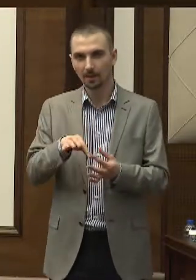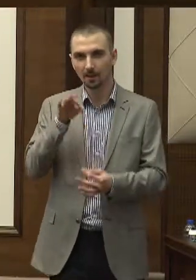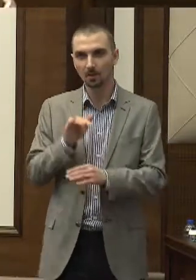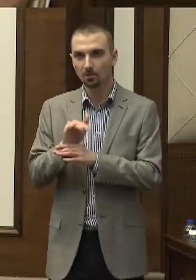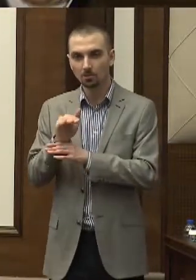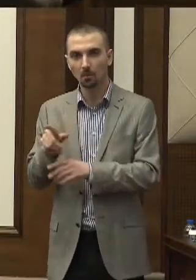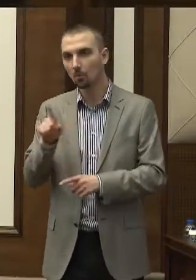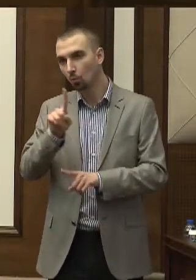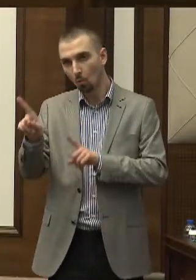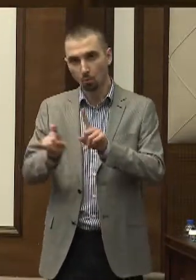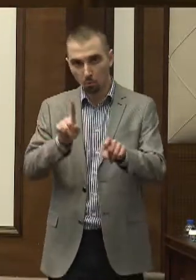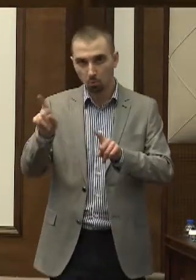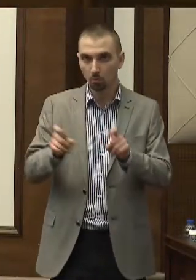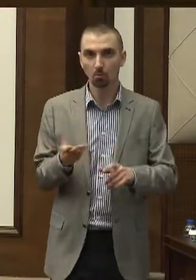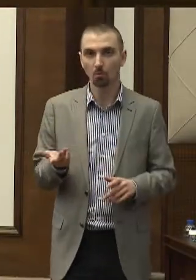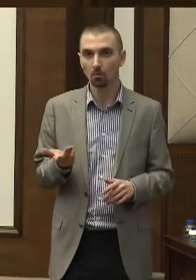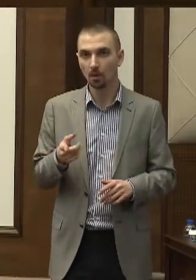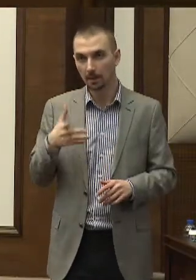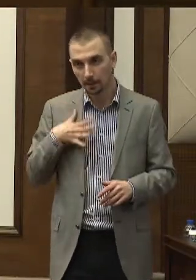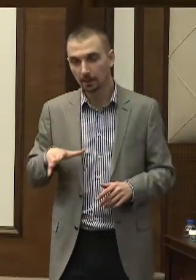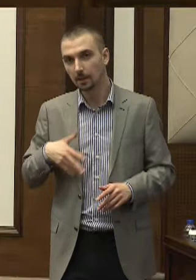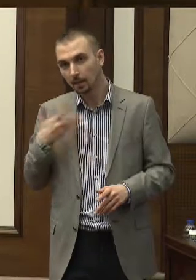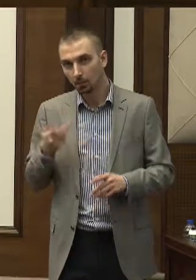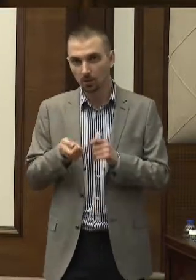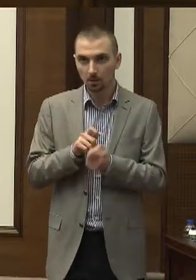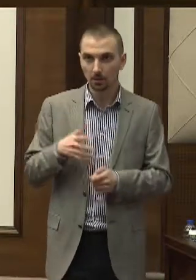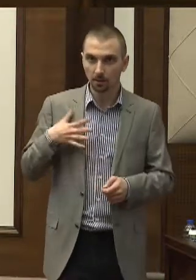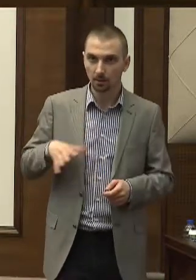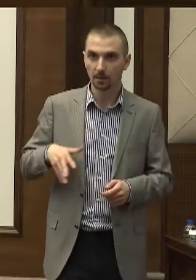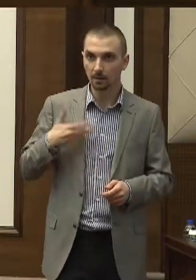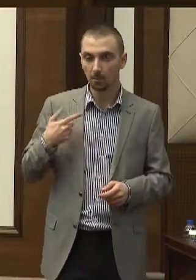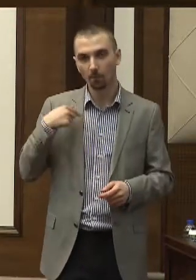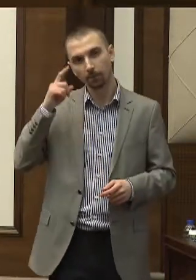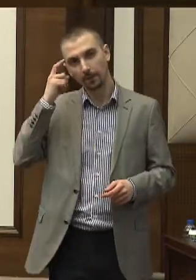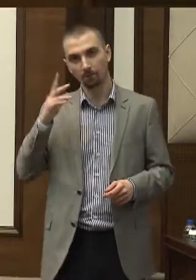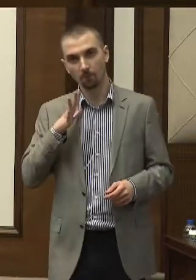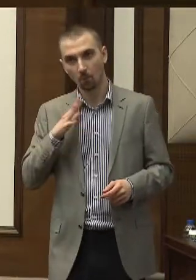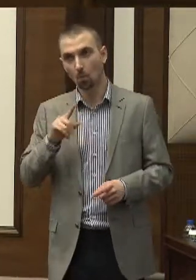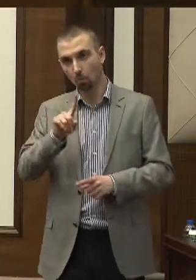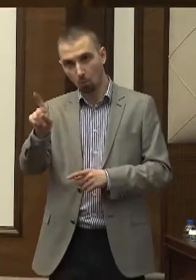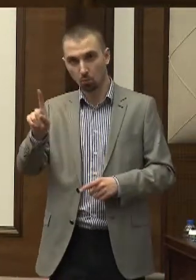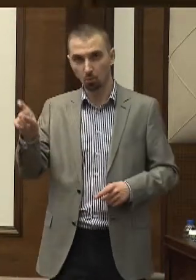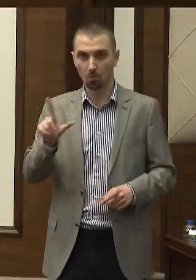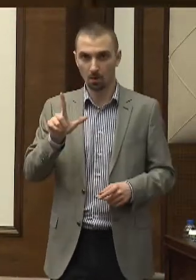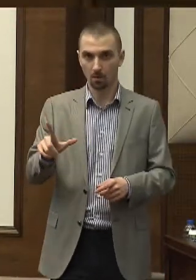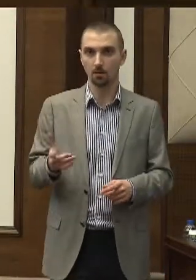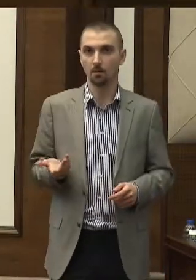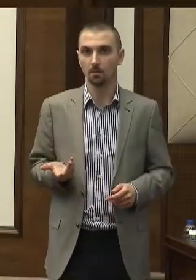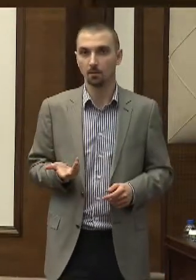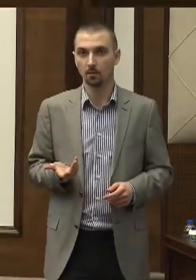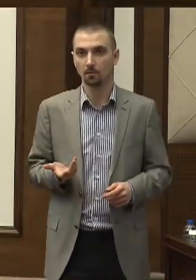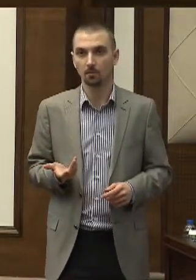ismini, işimiz, böyle bir neden var, zorunluluk var. Maşuk sokak yapacağız. Atatürk Caddesi çok var